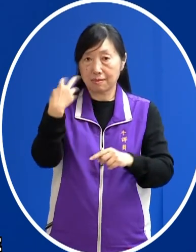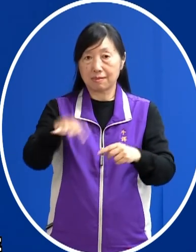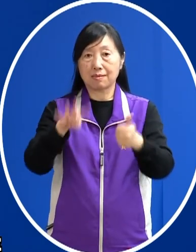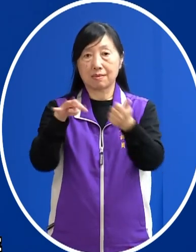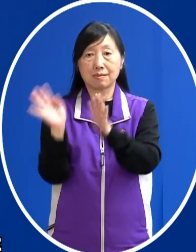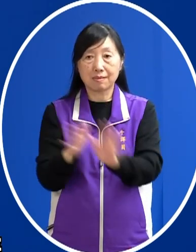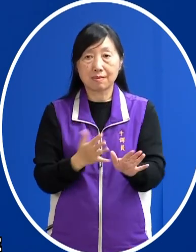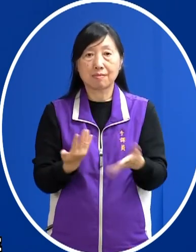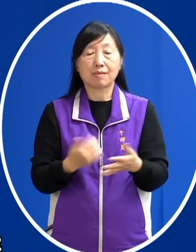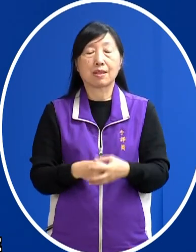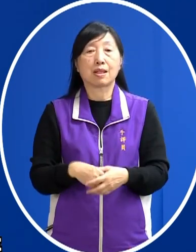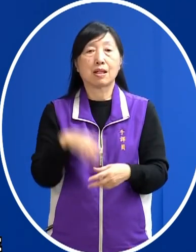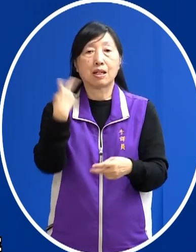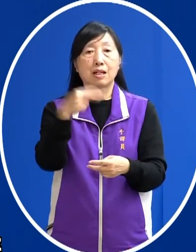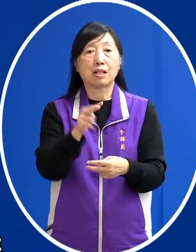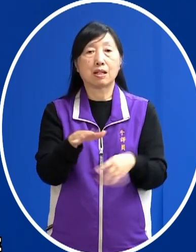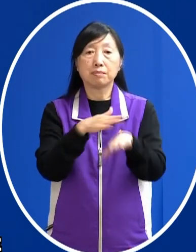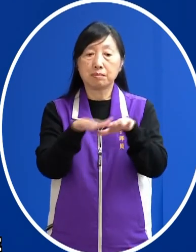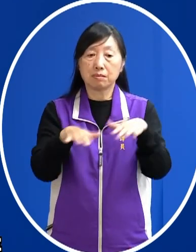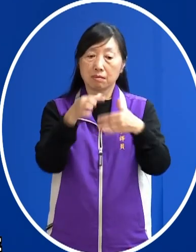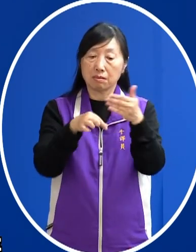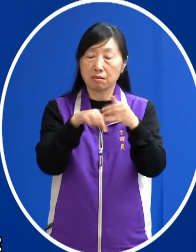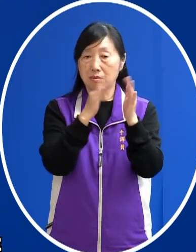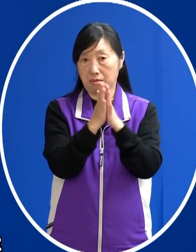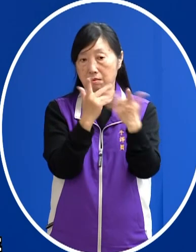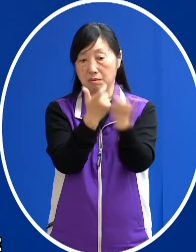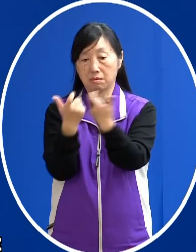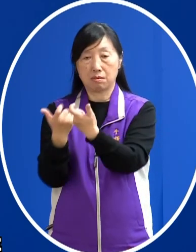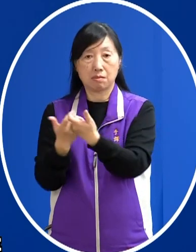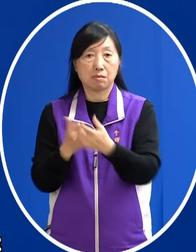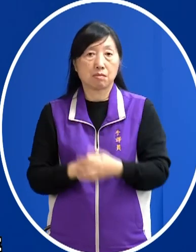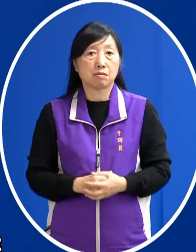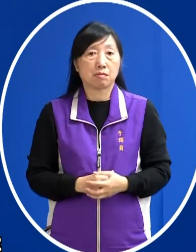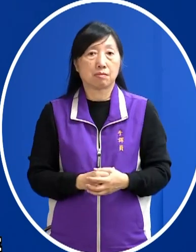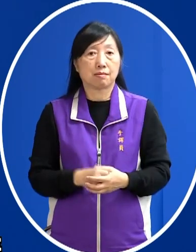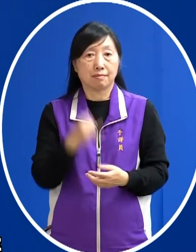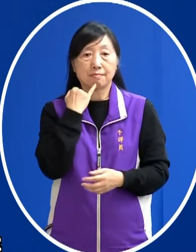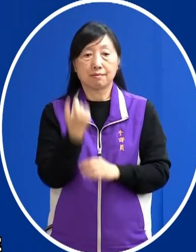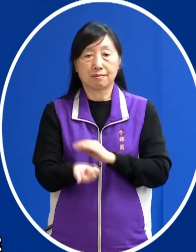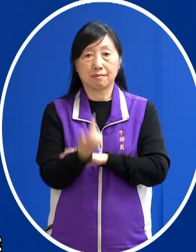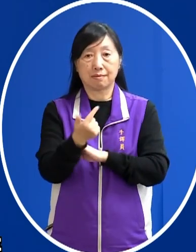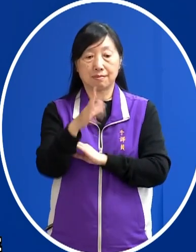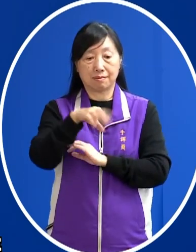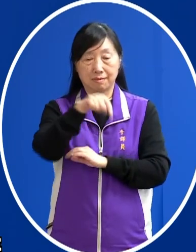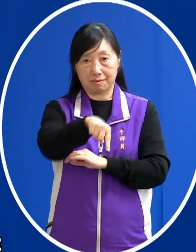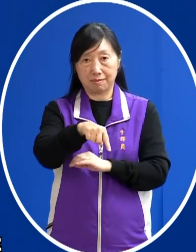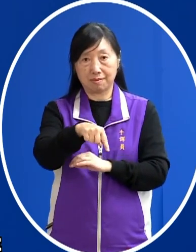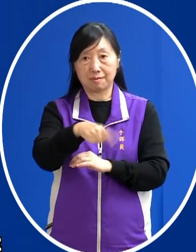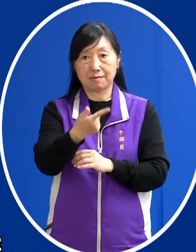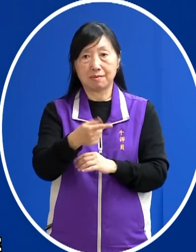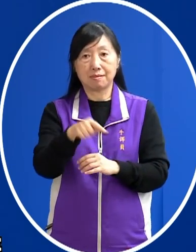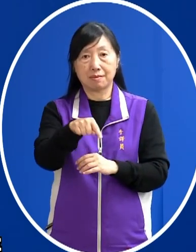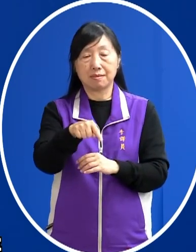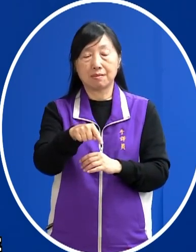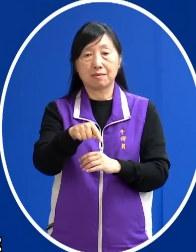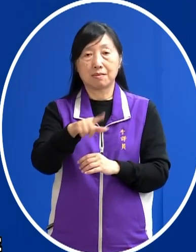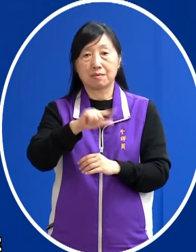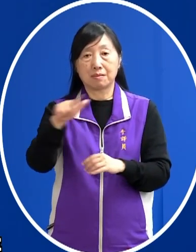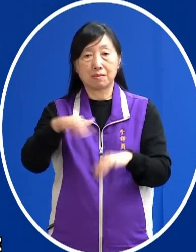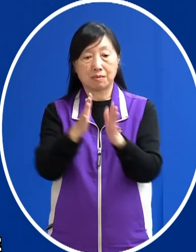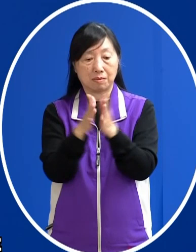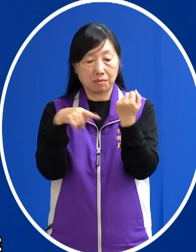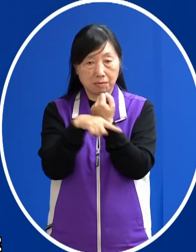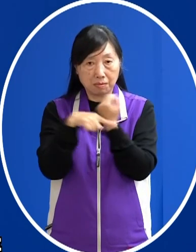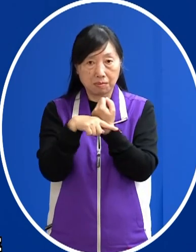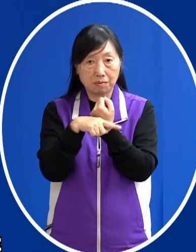范、合乎所谓的安全条件，那也很快速的希望把这样子的一个产品它的研